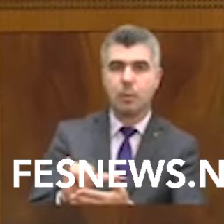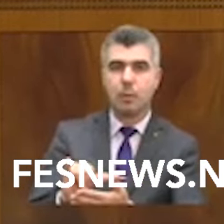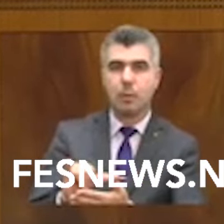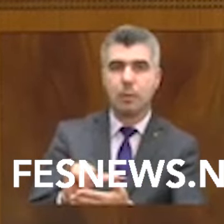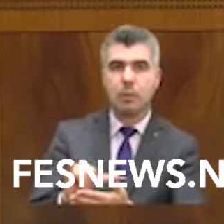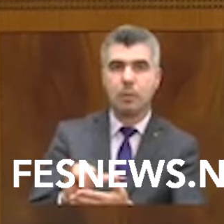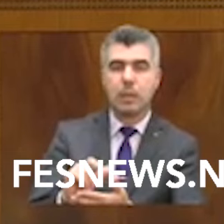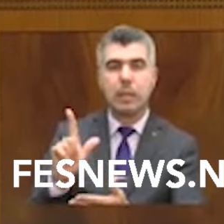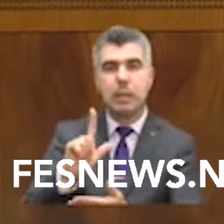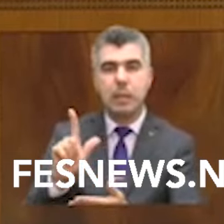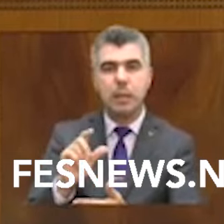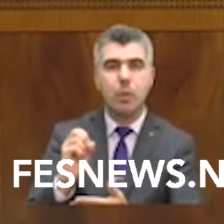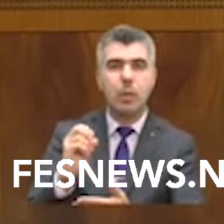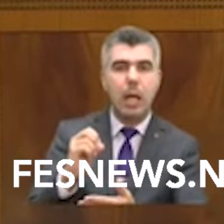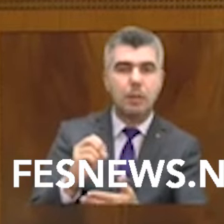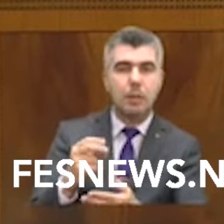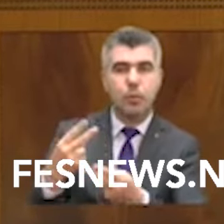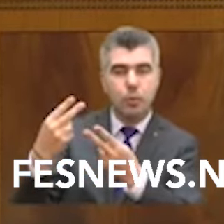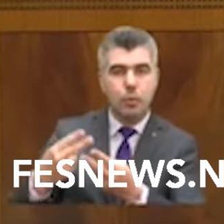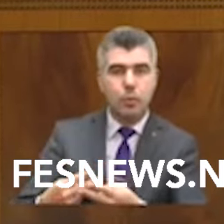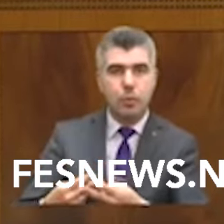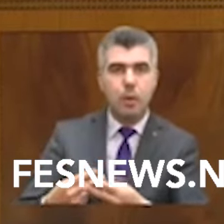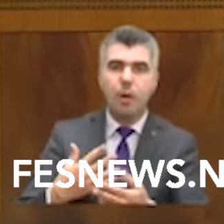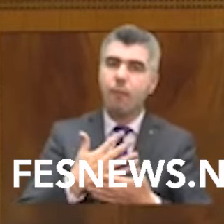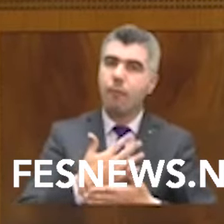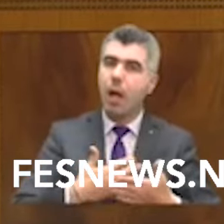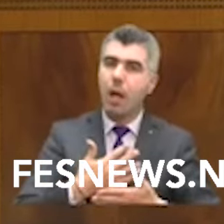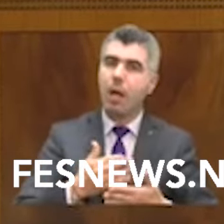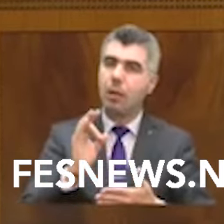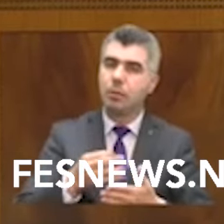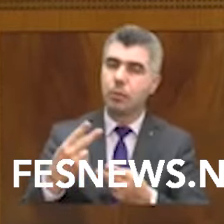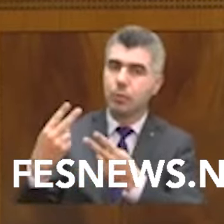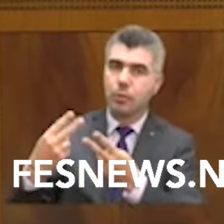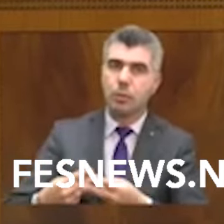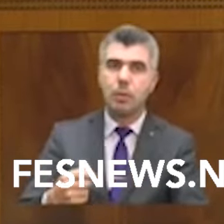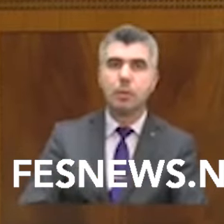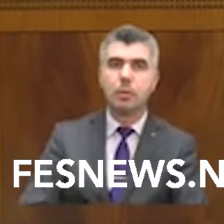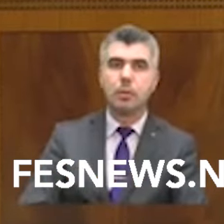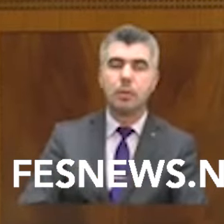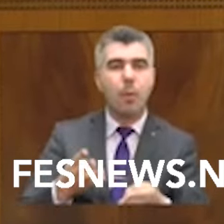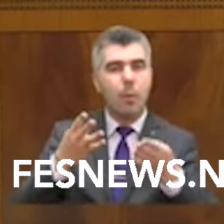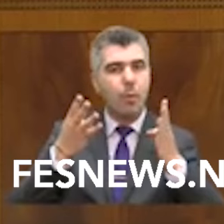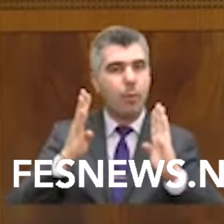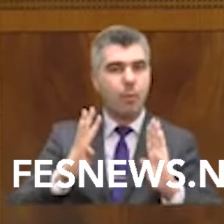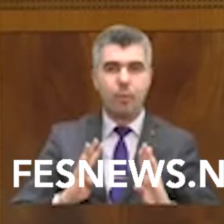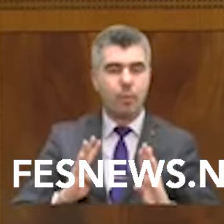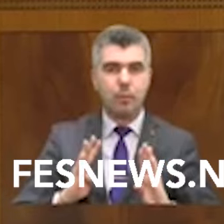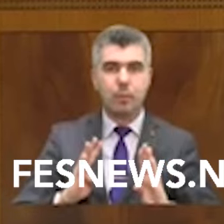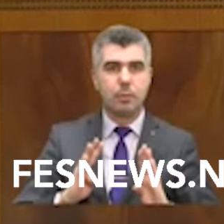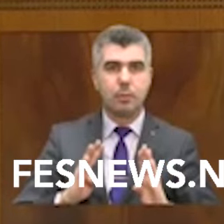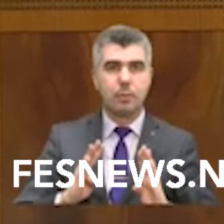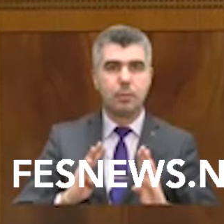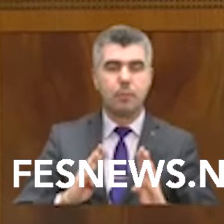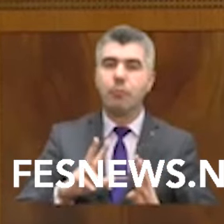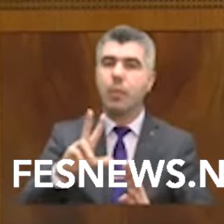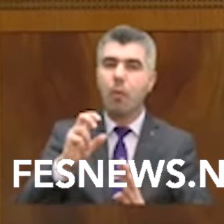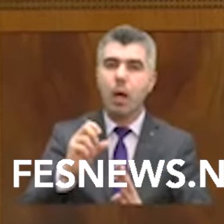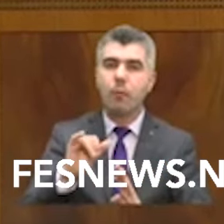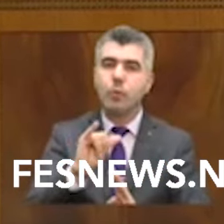نهار الاثنين ولا الثلاثة اللي كنجيو يكون عندي هذا كنكون فرحان، اما كونوا متاحين انه وعارف اش